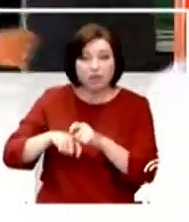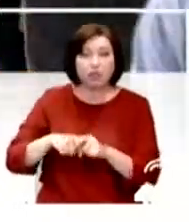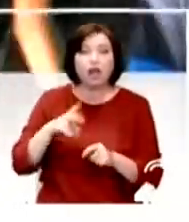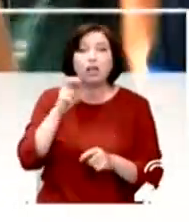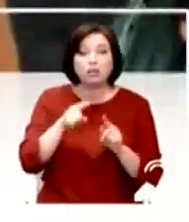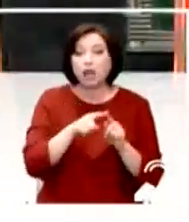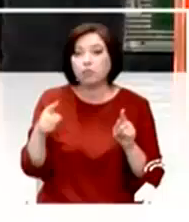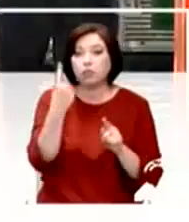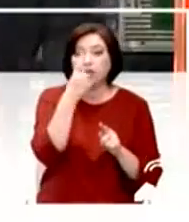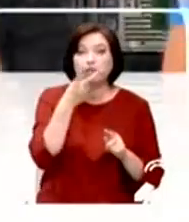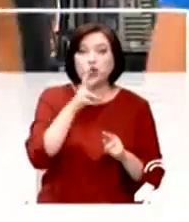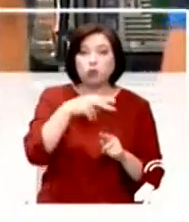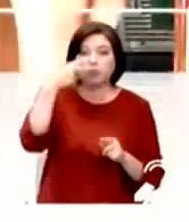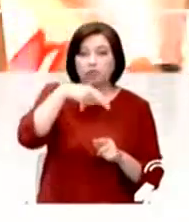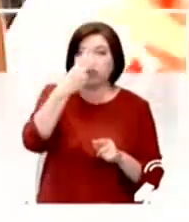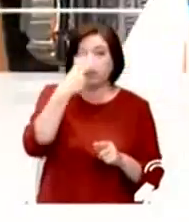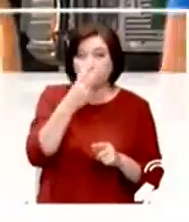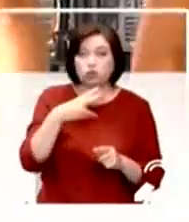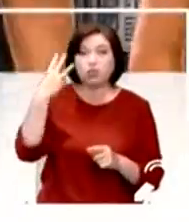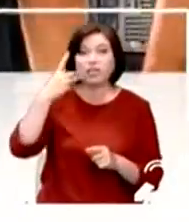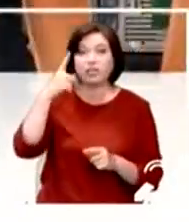pentru perioada